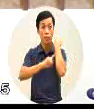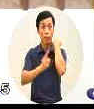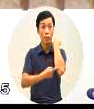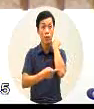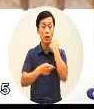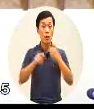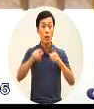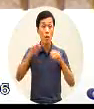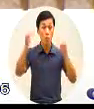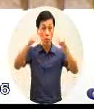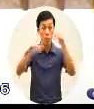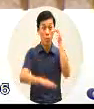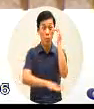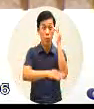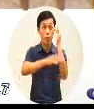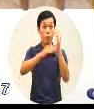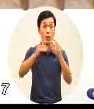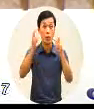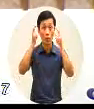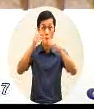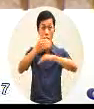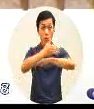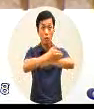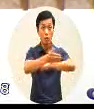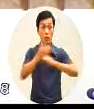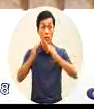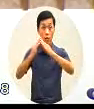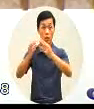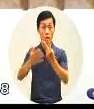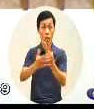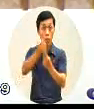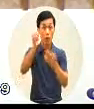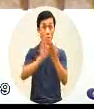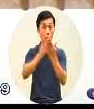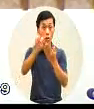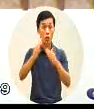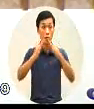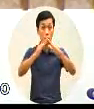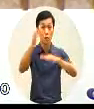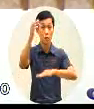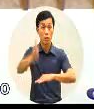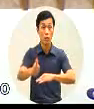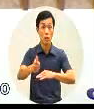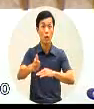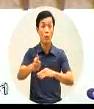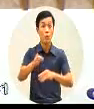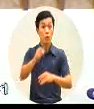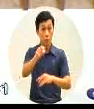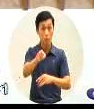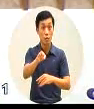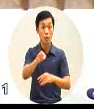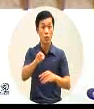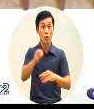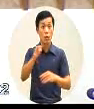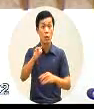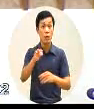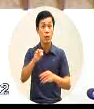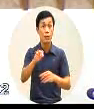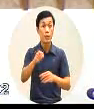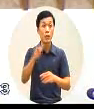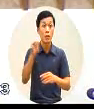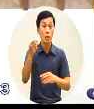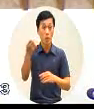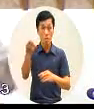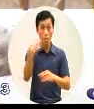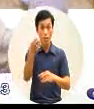做水灾高雄县，咱已经合并咧，有那属咱吼市长的主命啦吼。早暗有那个听到，遐